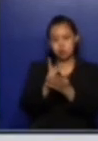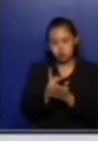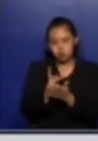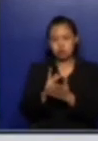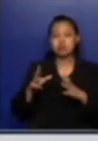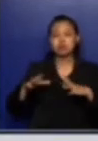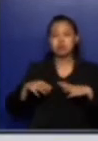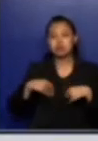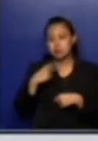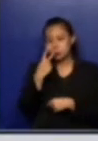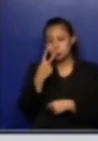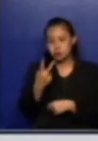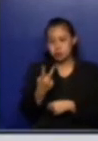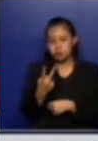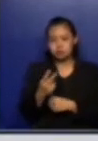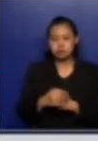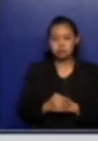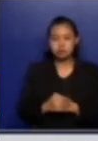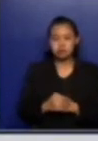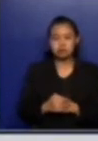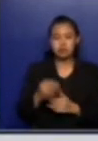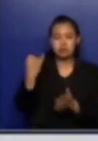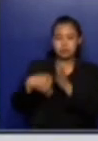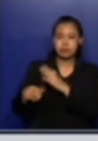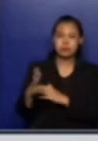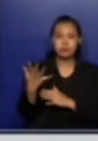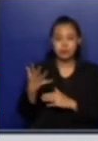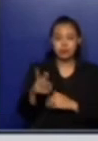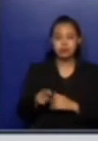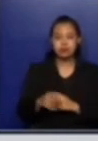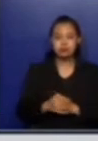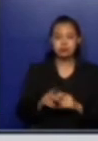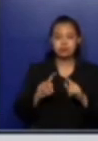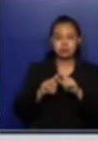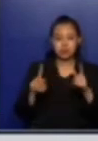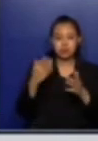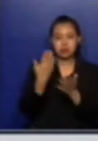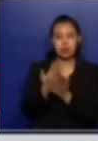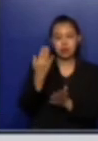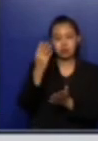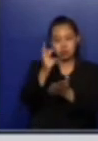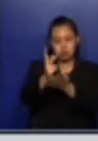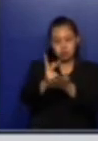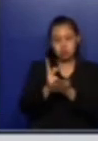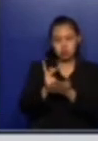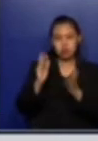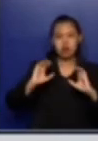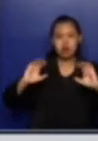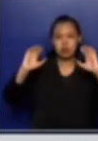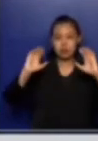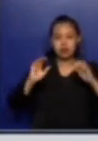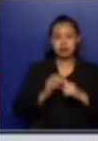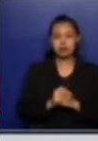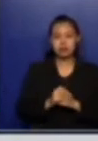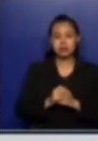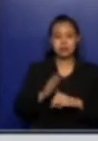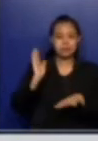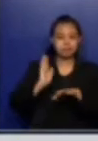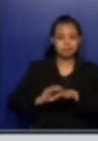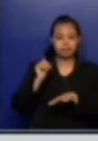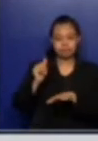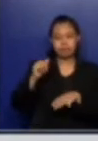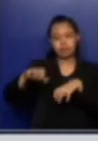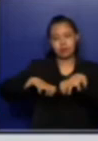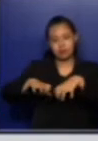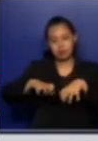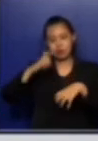าไม่ได้ผิดครับแต่ว่าการกู้เงินนะครับรัฐบาลที่มีความสามารถในการบริหารประ